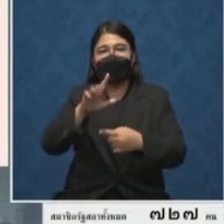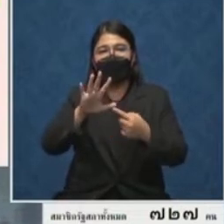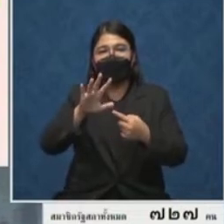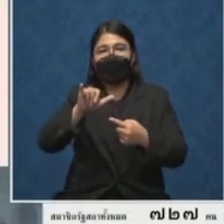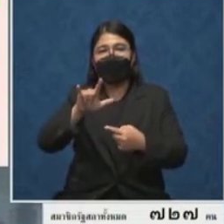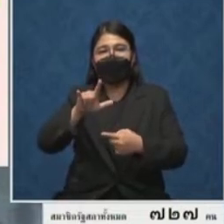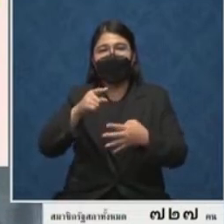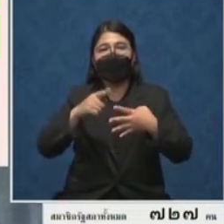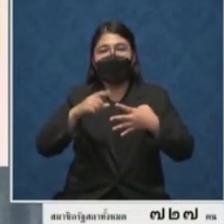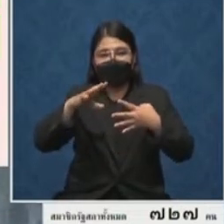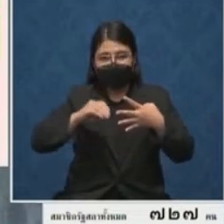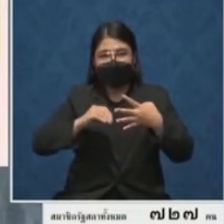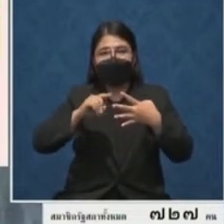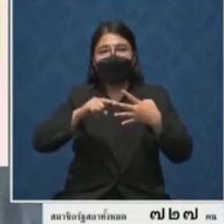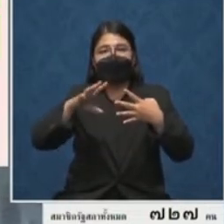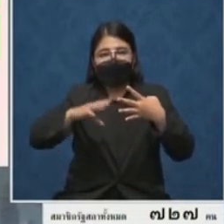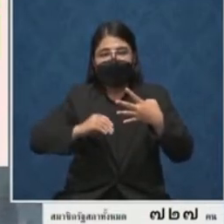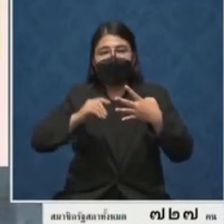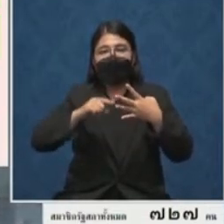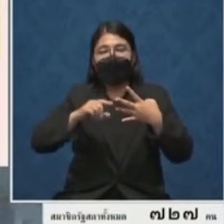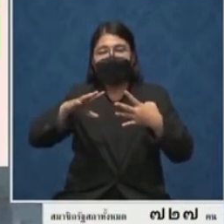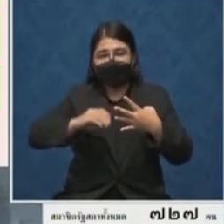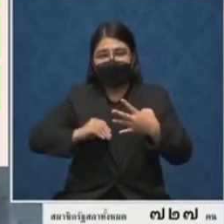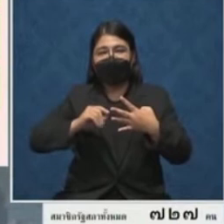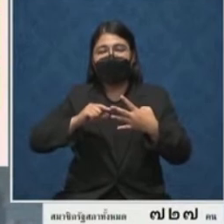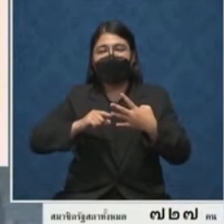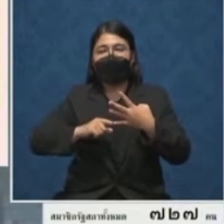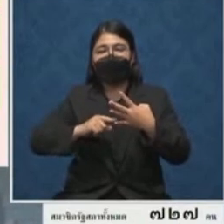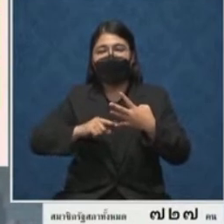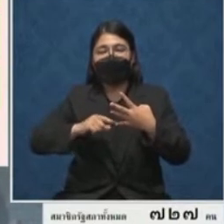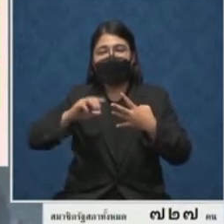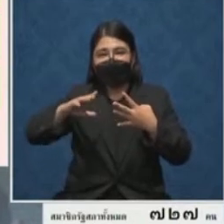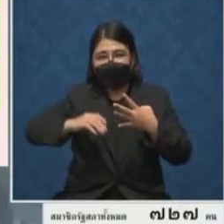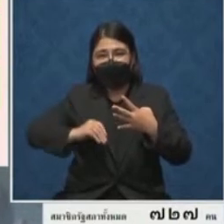3รับหลักการและ4รับหลักการ